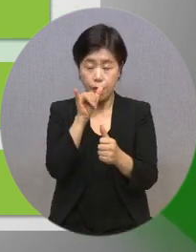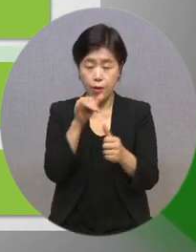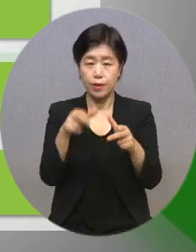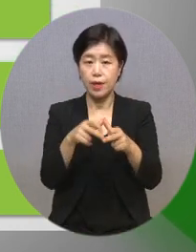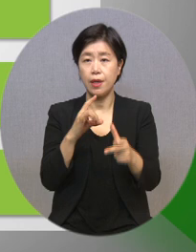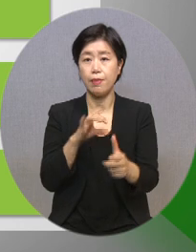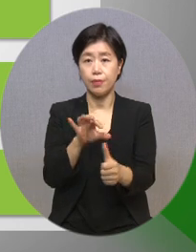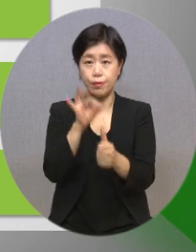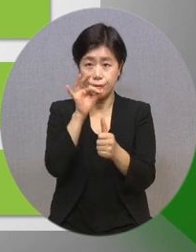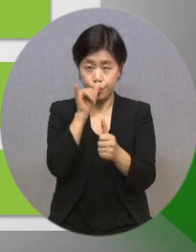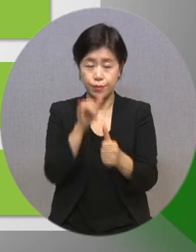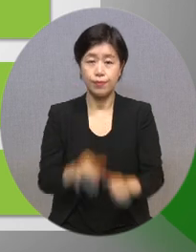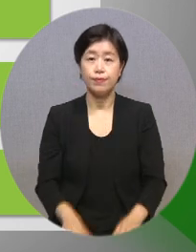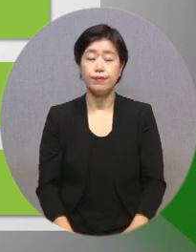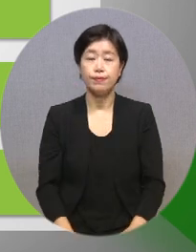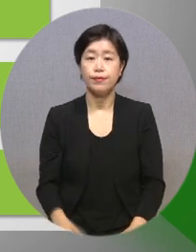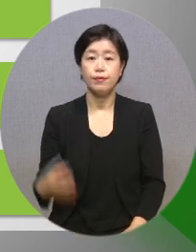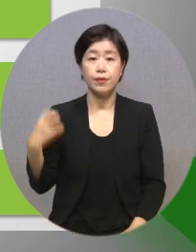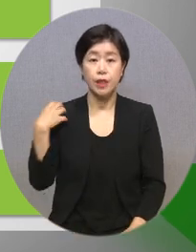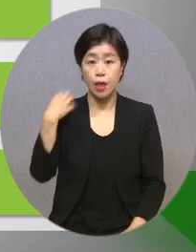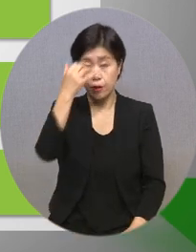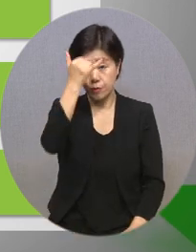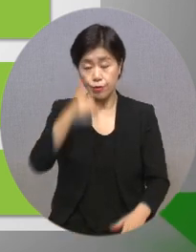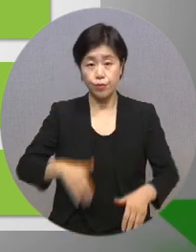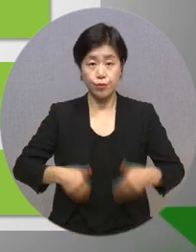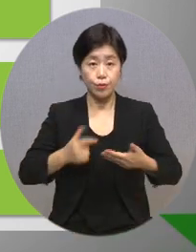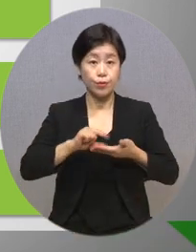채용하며 담당 지사는 충남지사입니다.